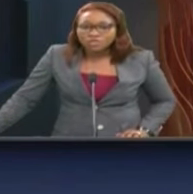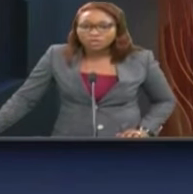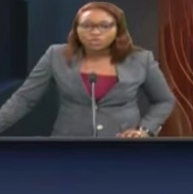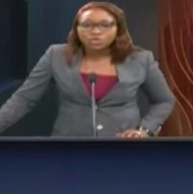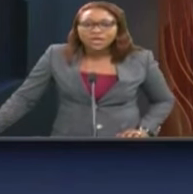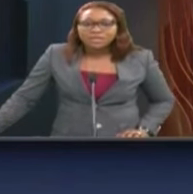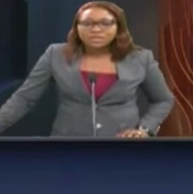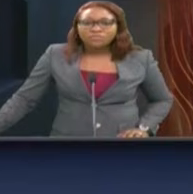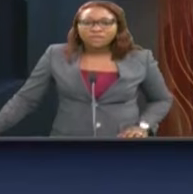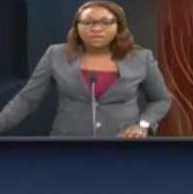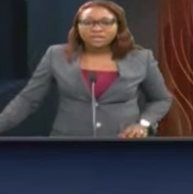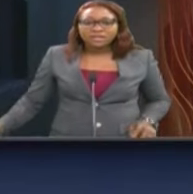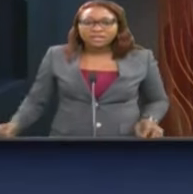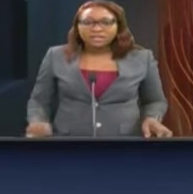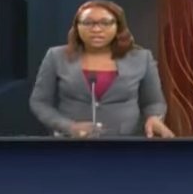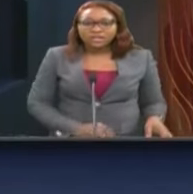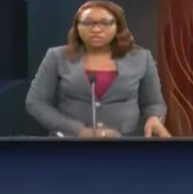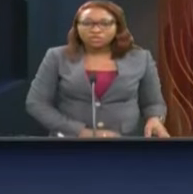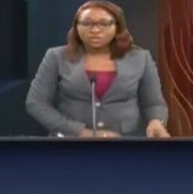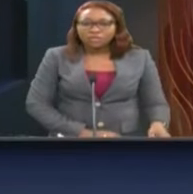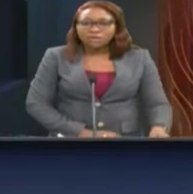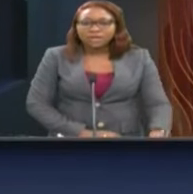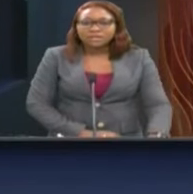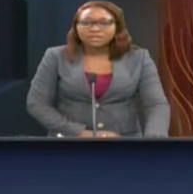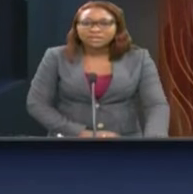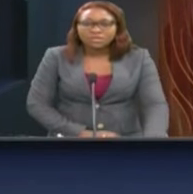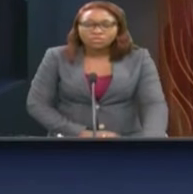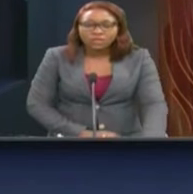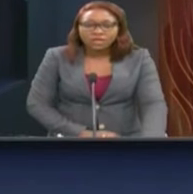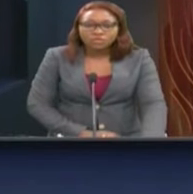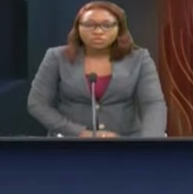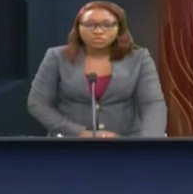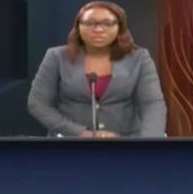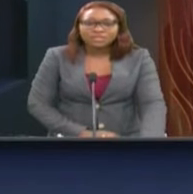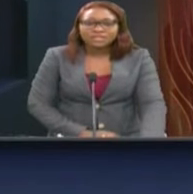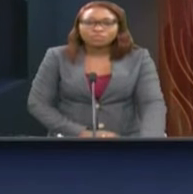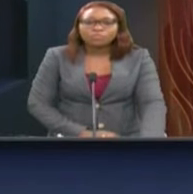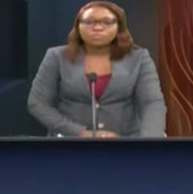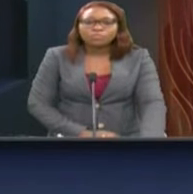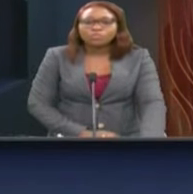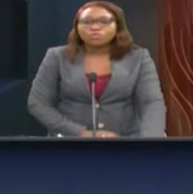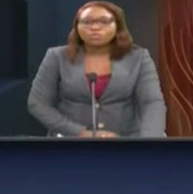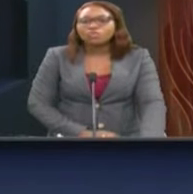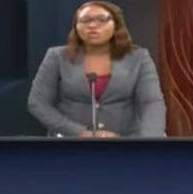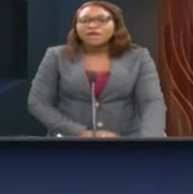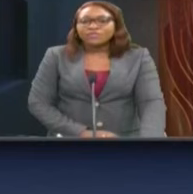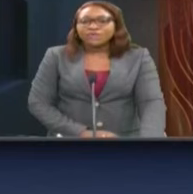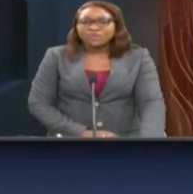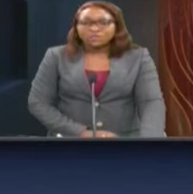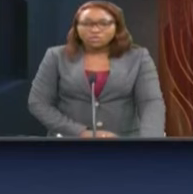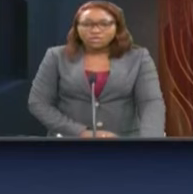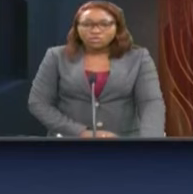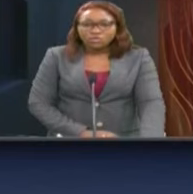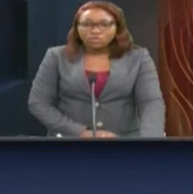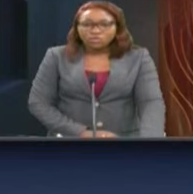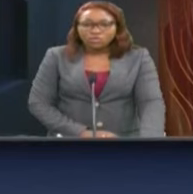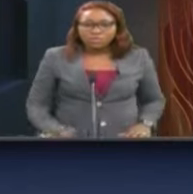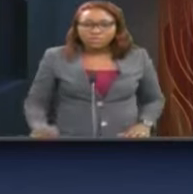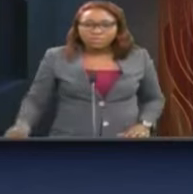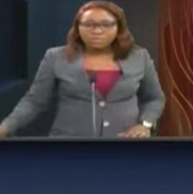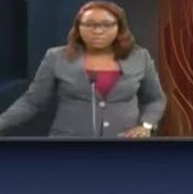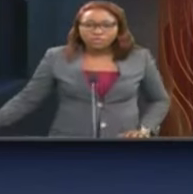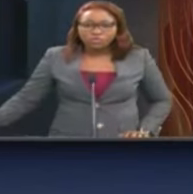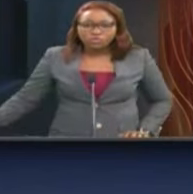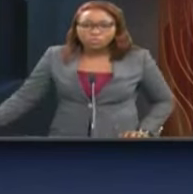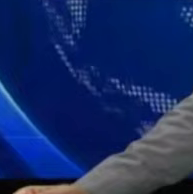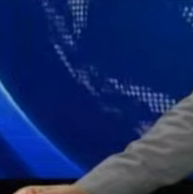grands enjeux. Sylvie Elengue, directeur général de la RTNC, revêt l'attention de ses troupes au cours d'un dialogue. Yoma